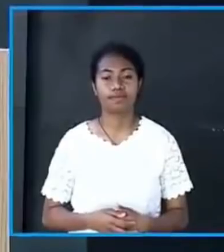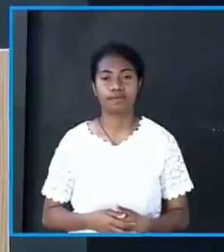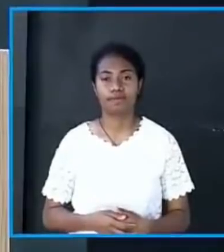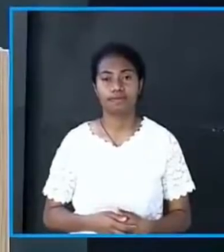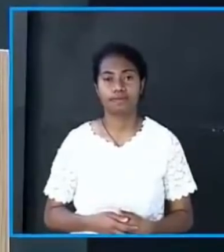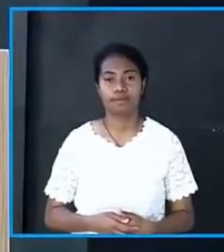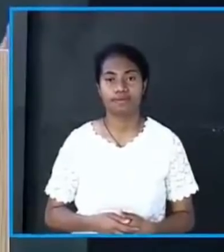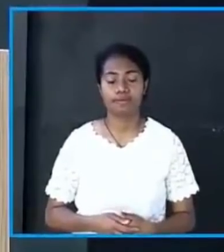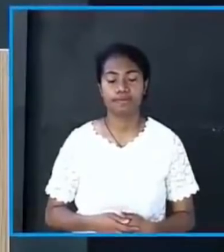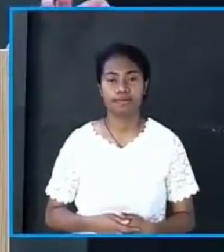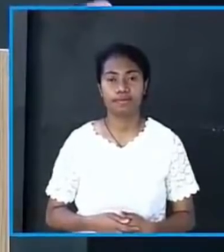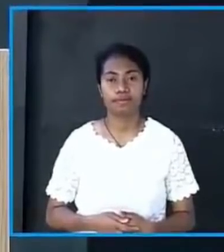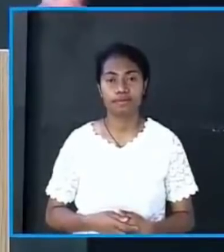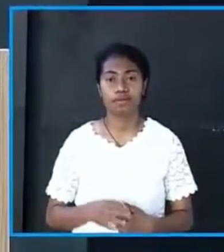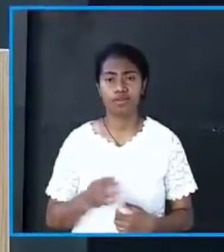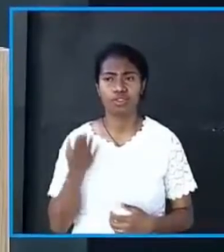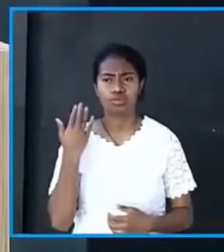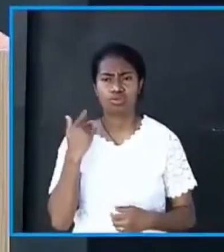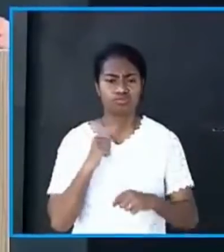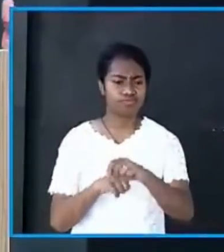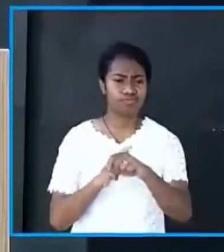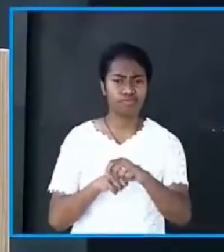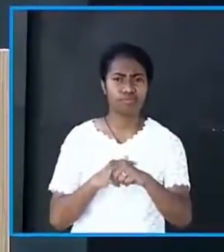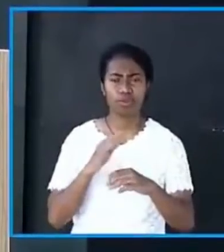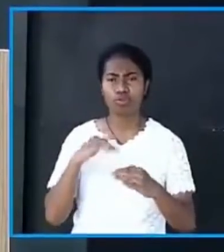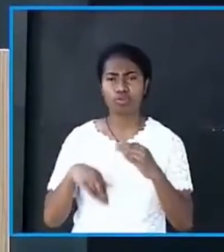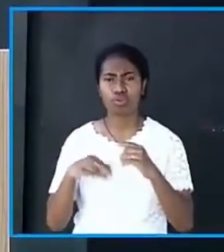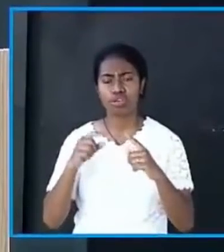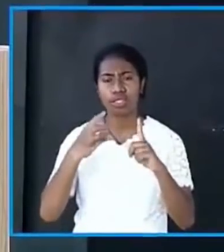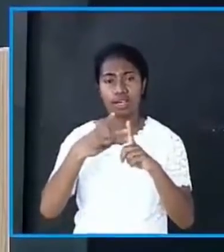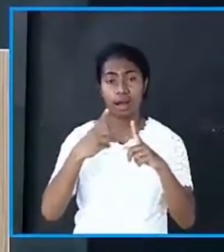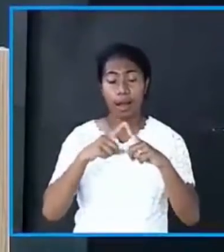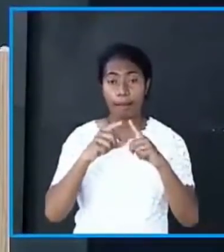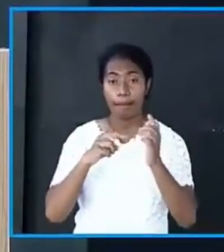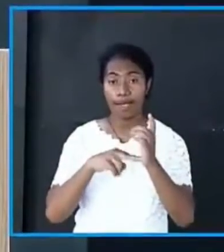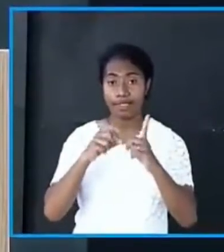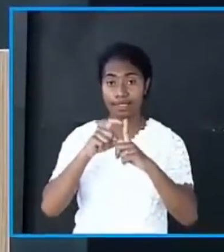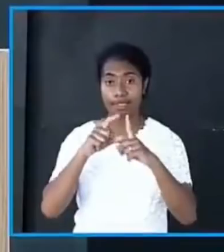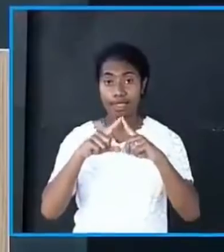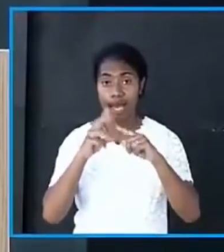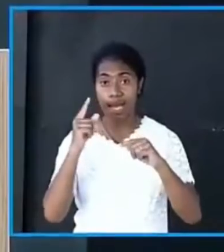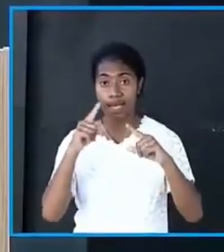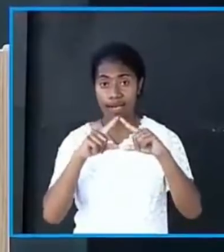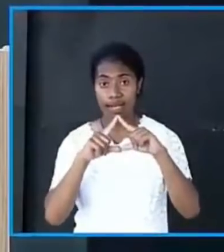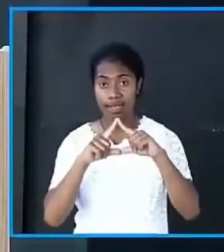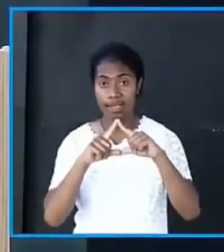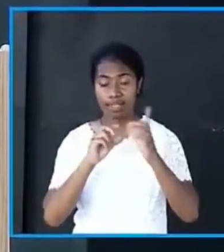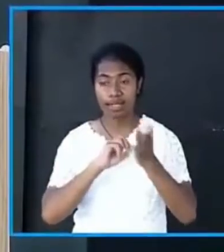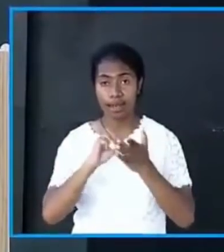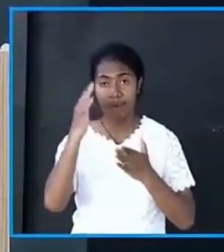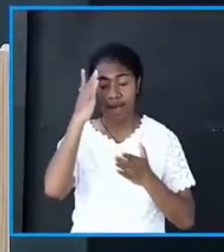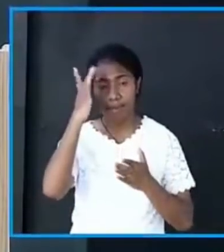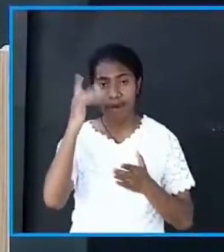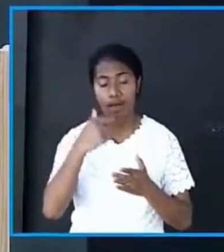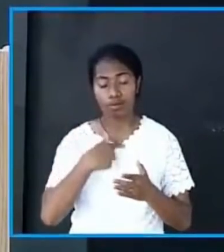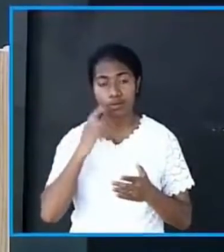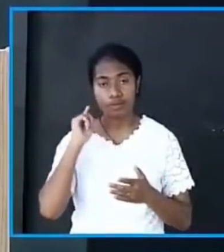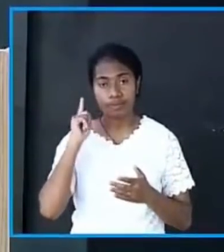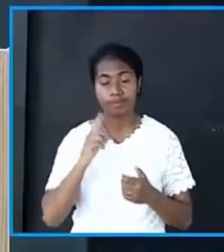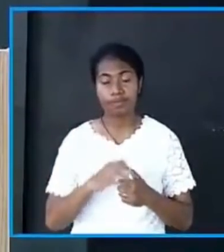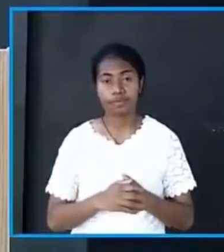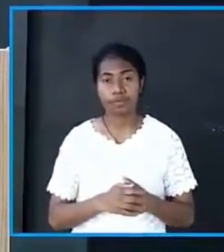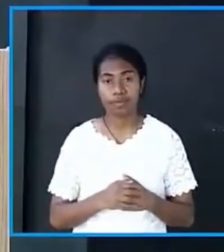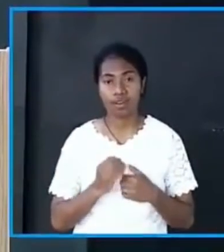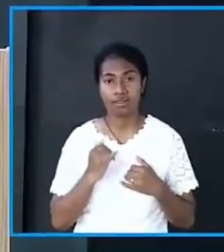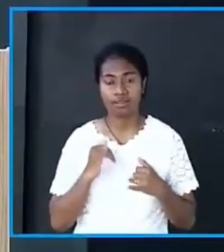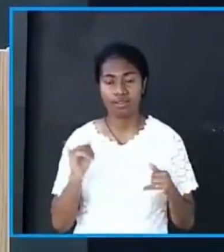Indonesia focused turun di bandara Singapura Hai bingung nyaris tidak ada